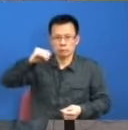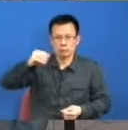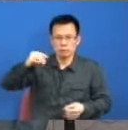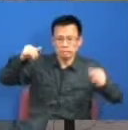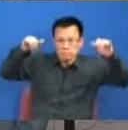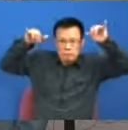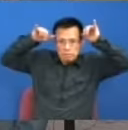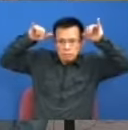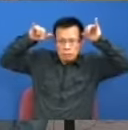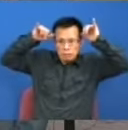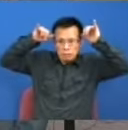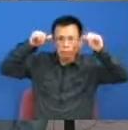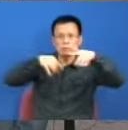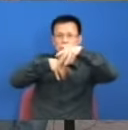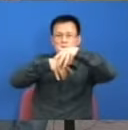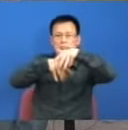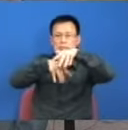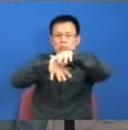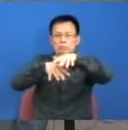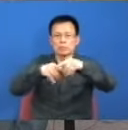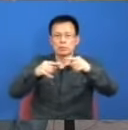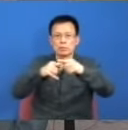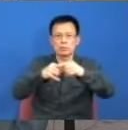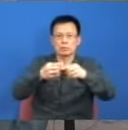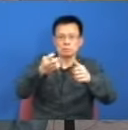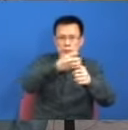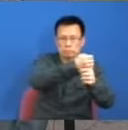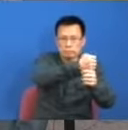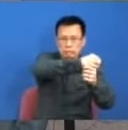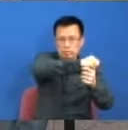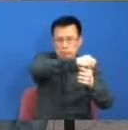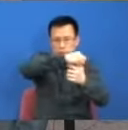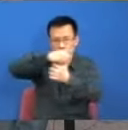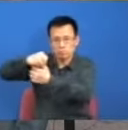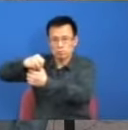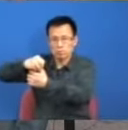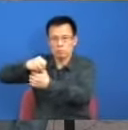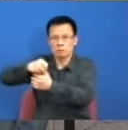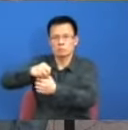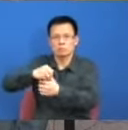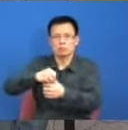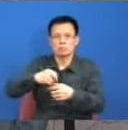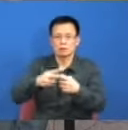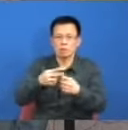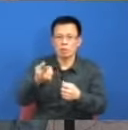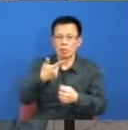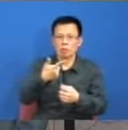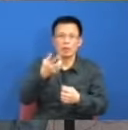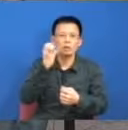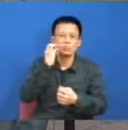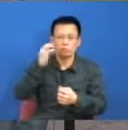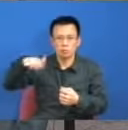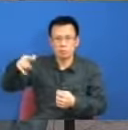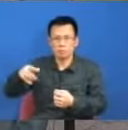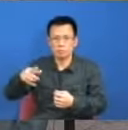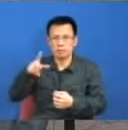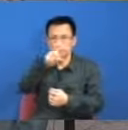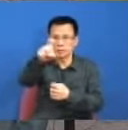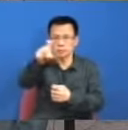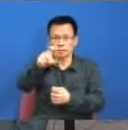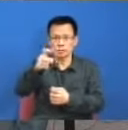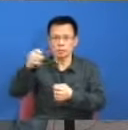係將呢個示威者嘅人鏈咧係拉開嘅。嗰次咧就係啱啱就係嗰個八歲嘅小朋友咧就係中咗回焦噴